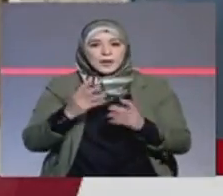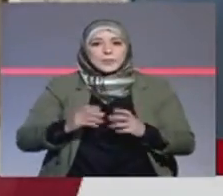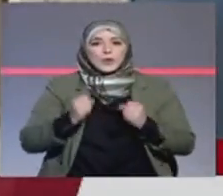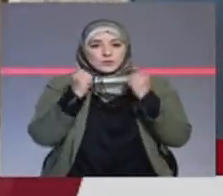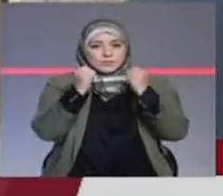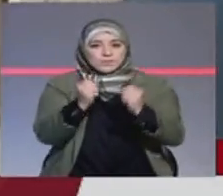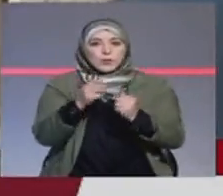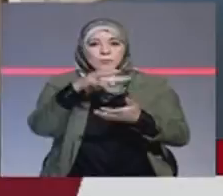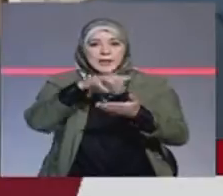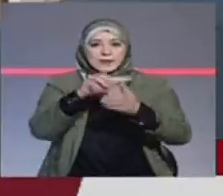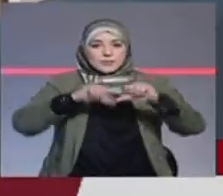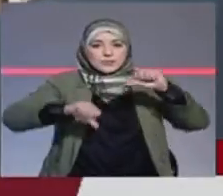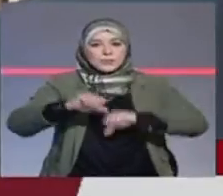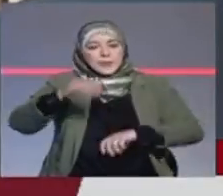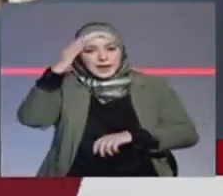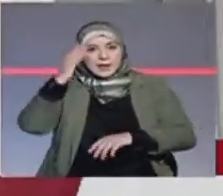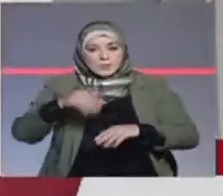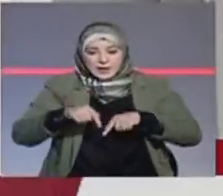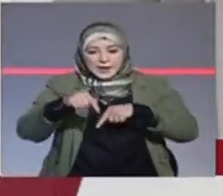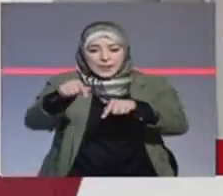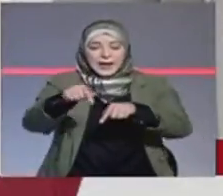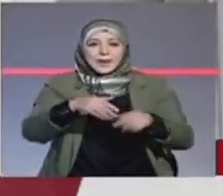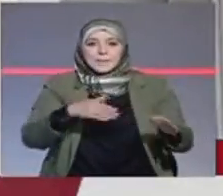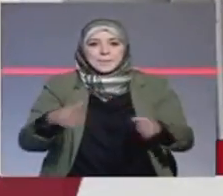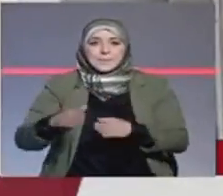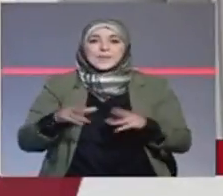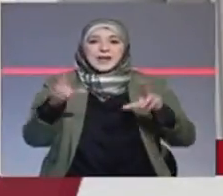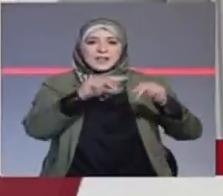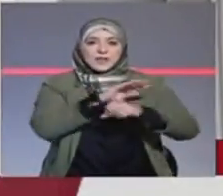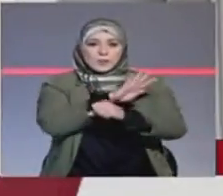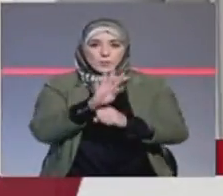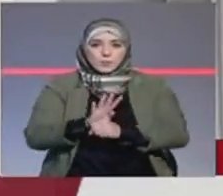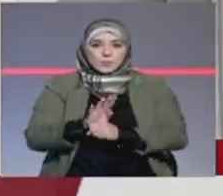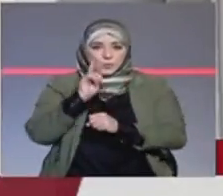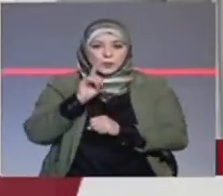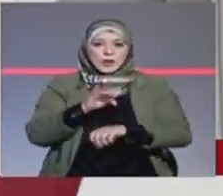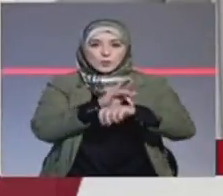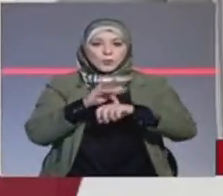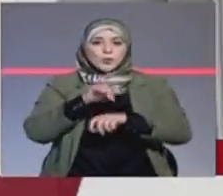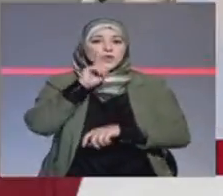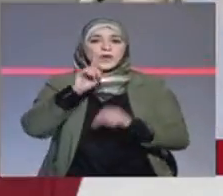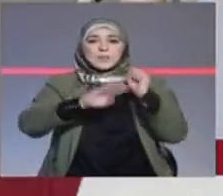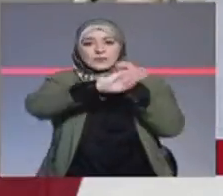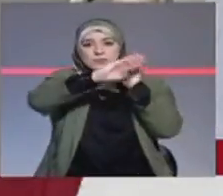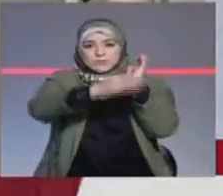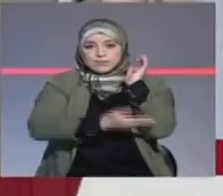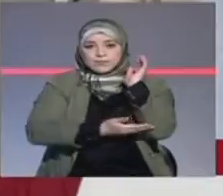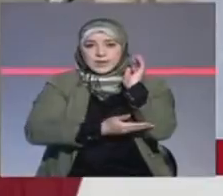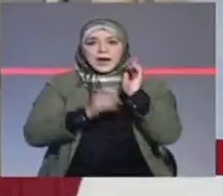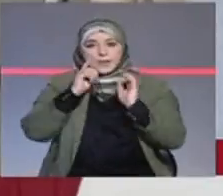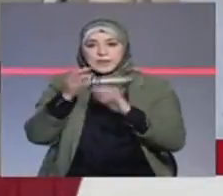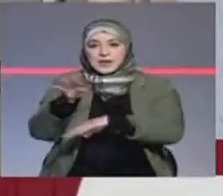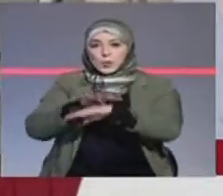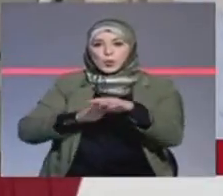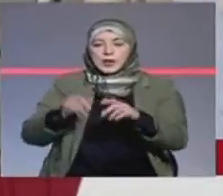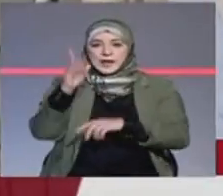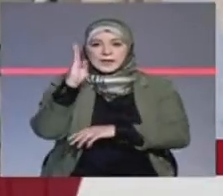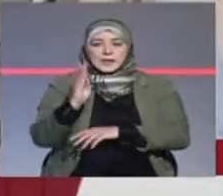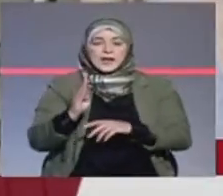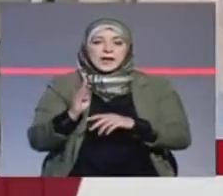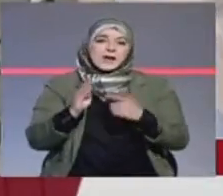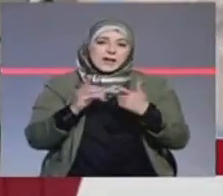في المخابر نتعرفوا عليه في أقرب الأيام. كما أن فيروس كورونا طال أيضا النساء الحوامل في هذه الولايات